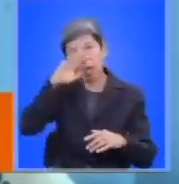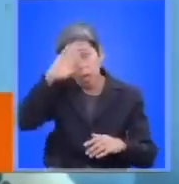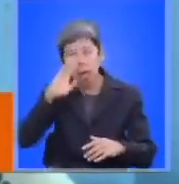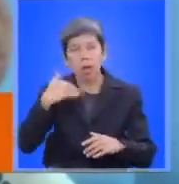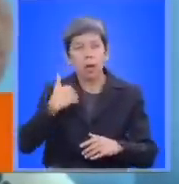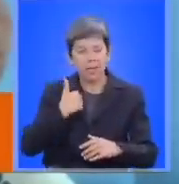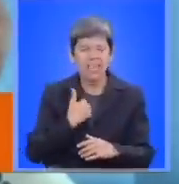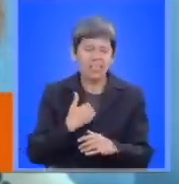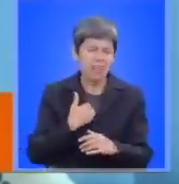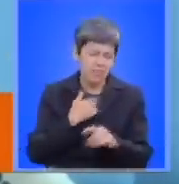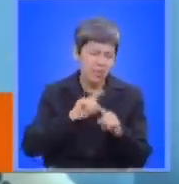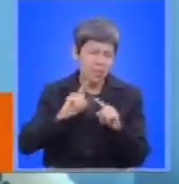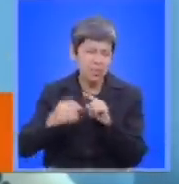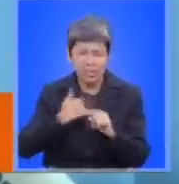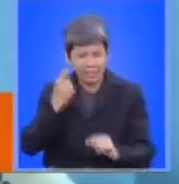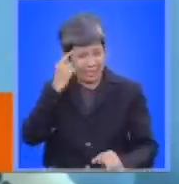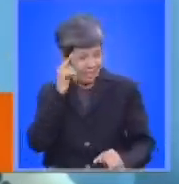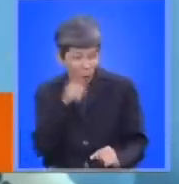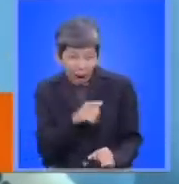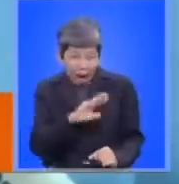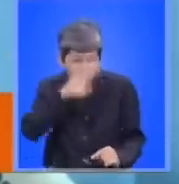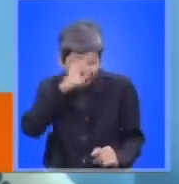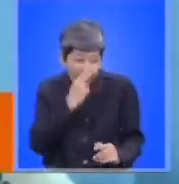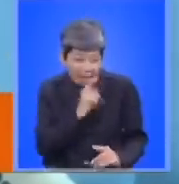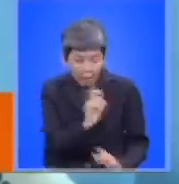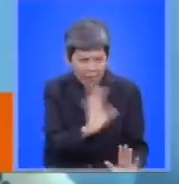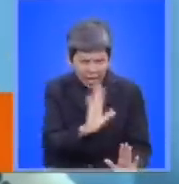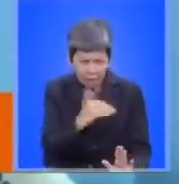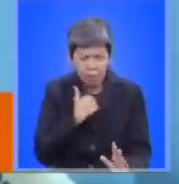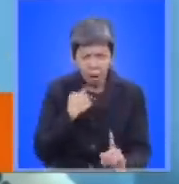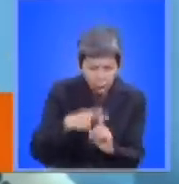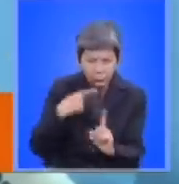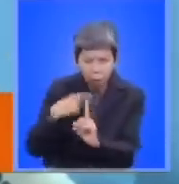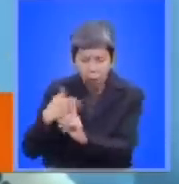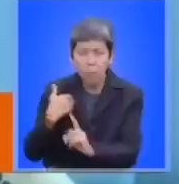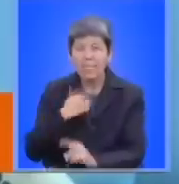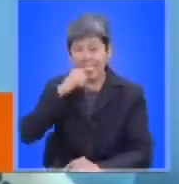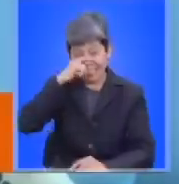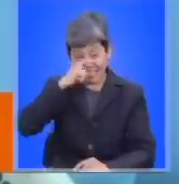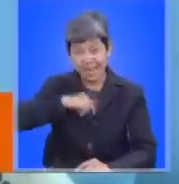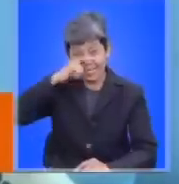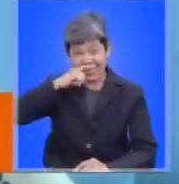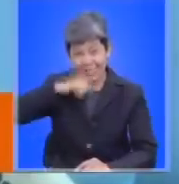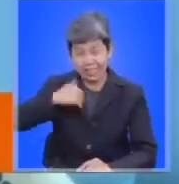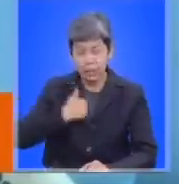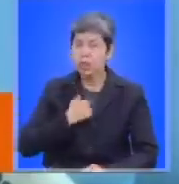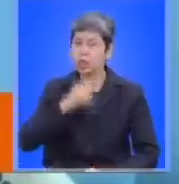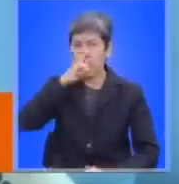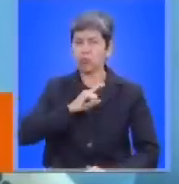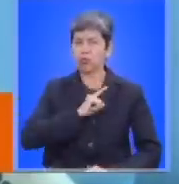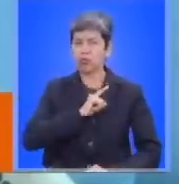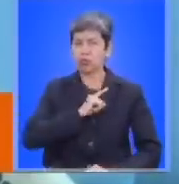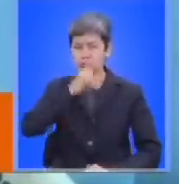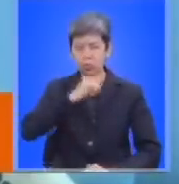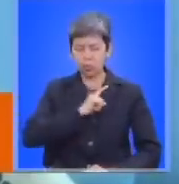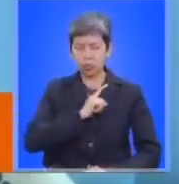มันมีเหตุผลหลายเหตุผลเพราะนั้นอย่าเพิ่งไปตื่นตระหนกเกินเหตุนะครับสำหรับในประเทศไทยเนี่ยเนื่องจากเราดูแลอย่างใ